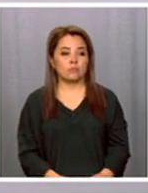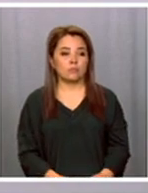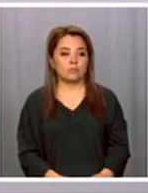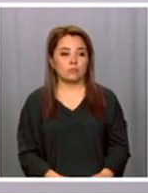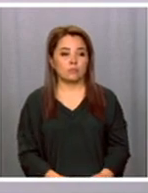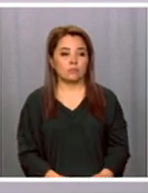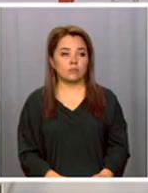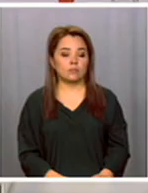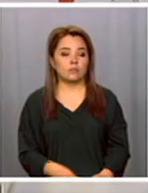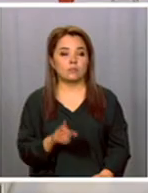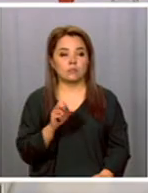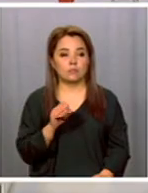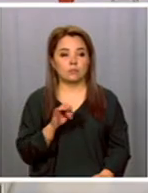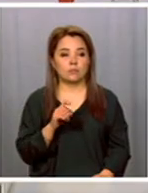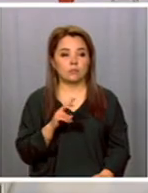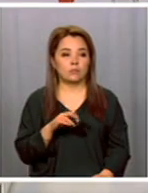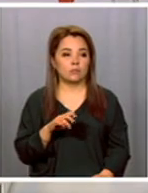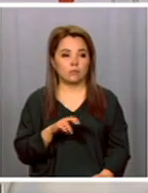барийдің хлоридін